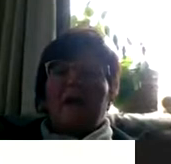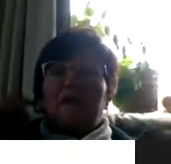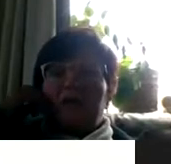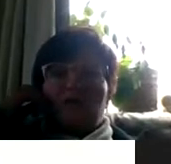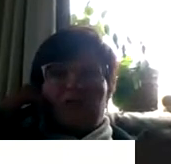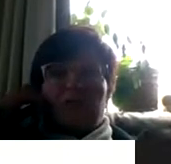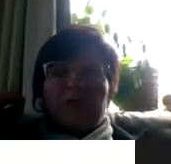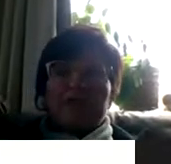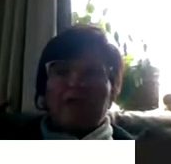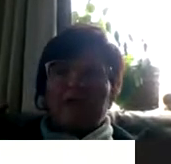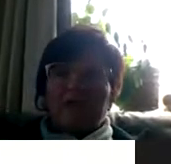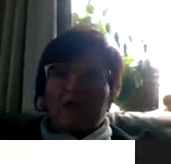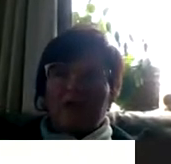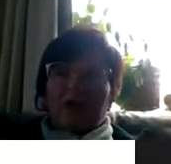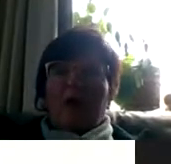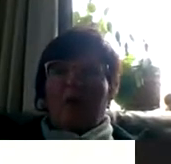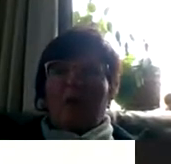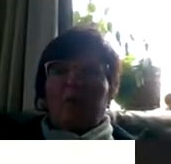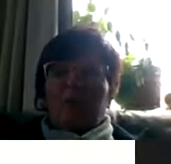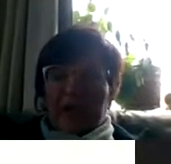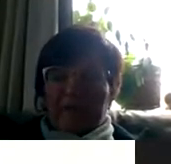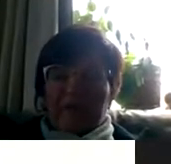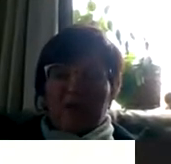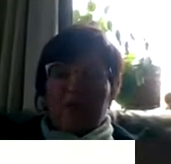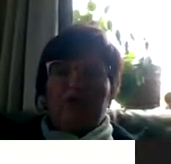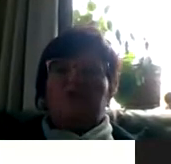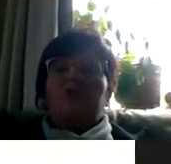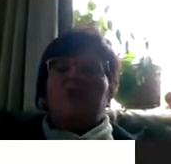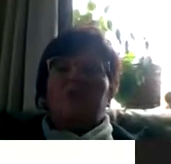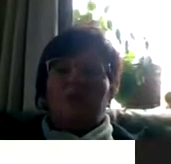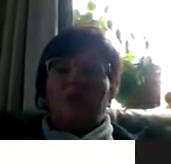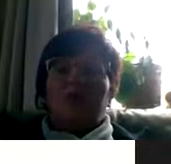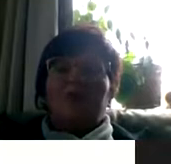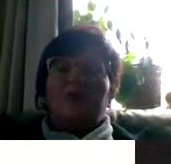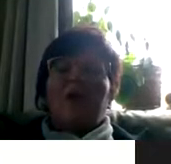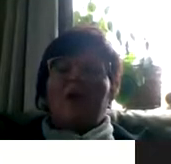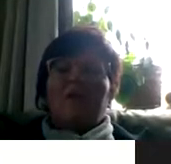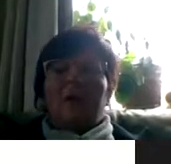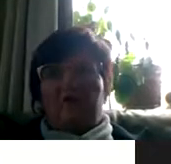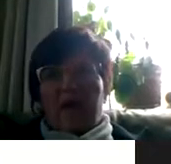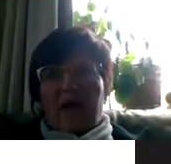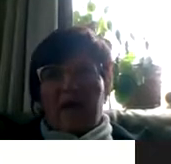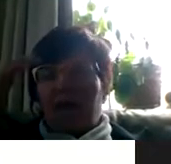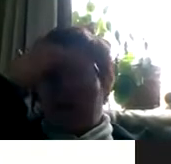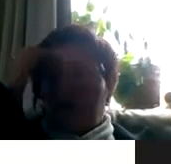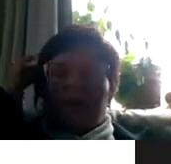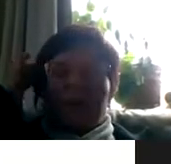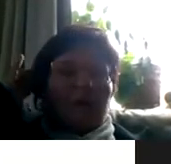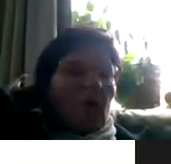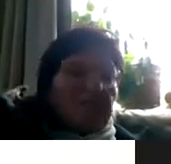duidelijkheid. Het is ook veel plezanter nu om te weten wie tot de doelgroep behoort. Want wij